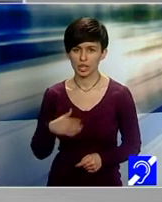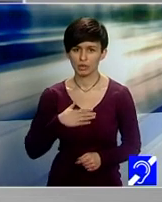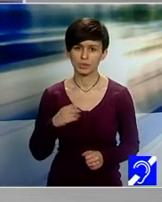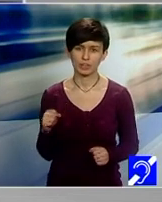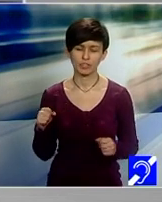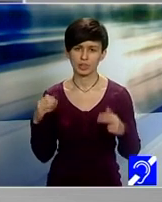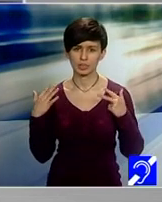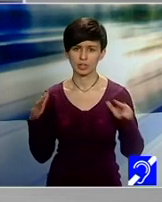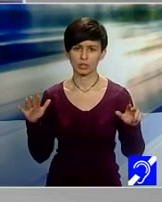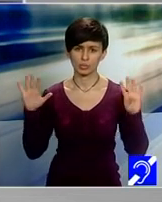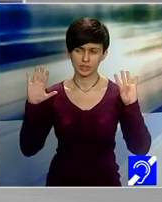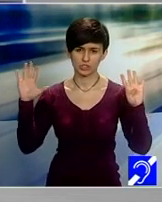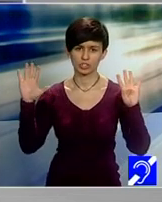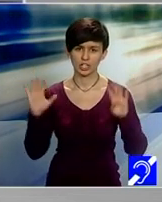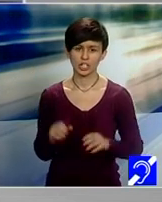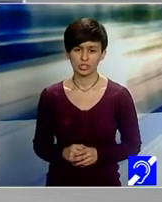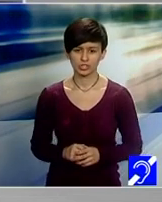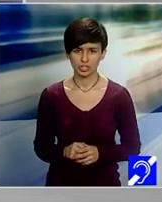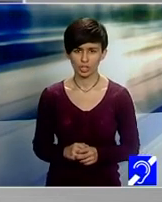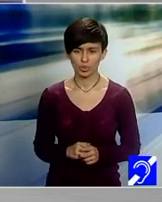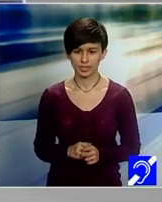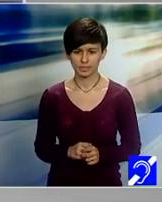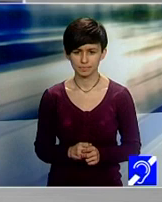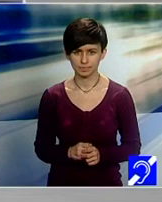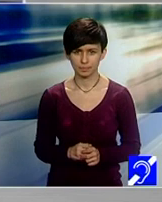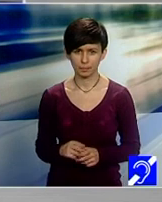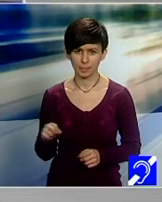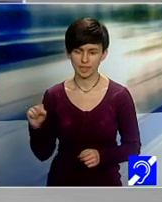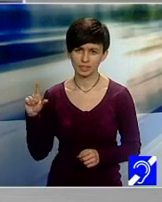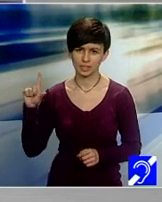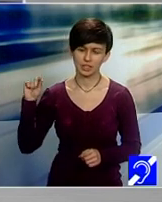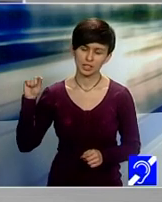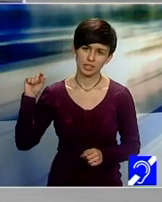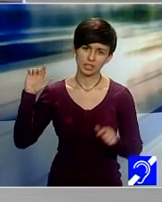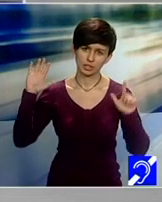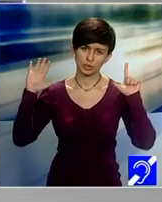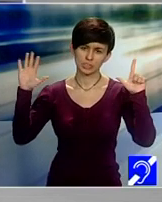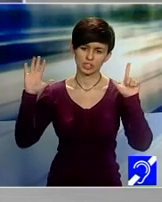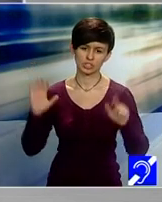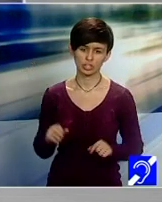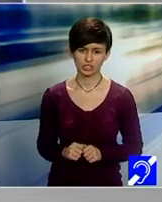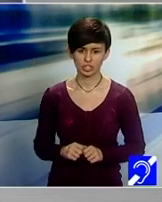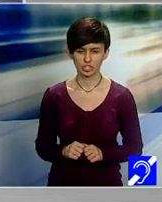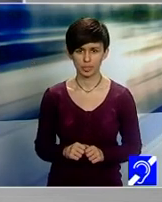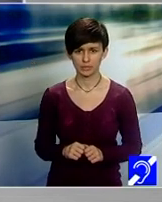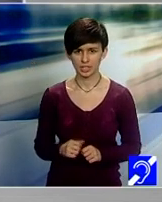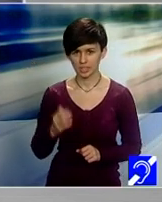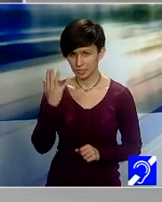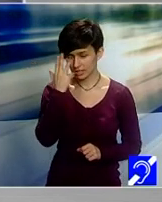89 de varietăți din 27 de specii, însumând